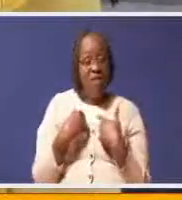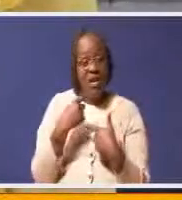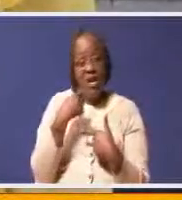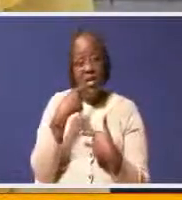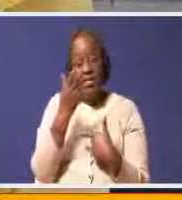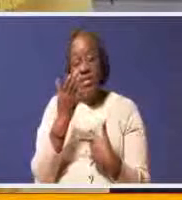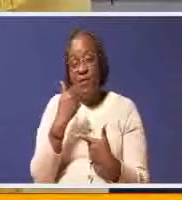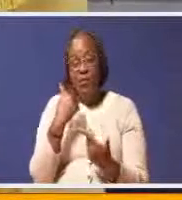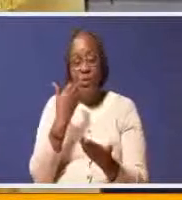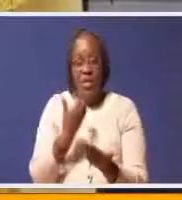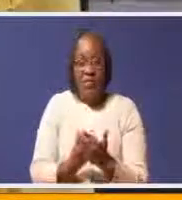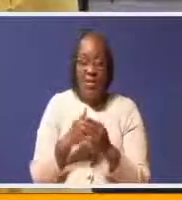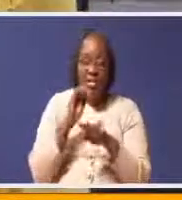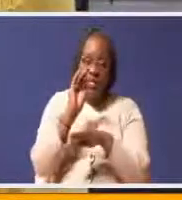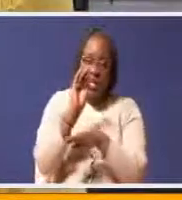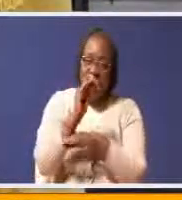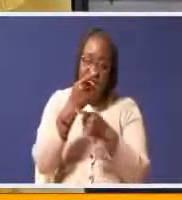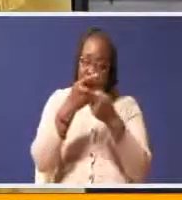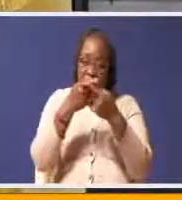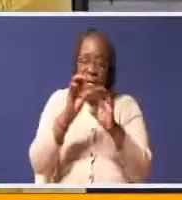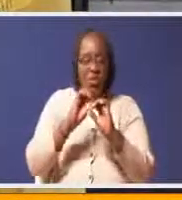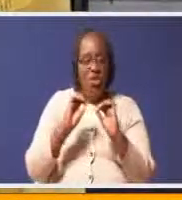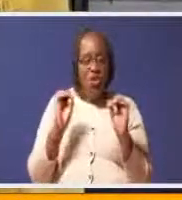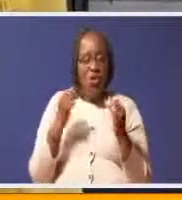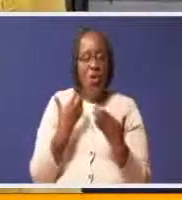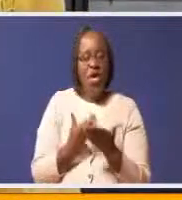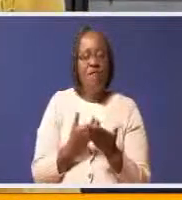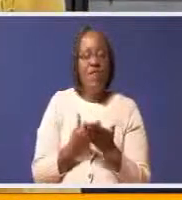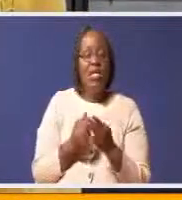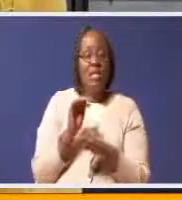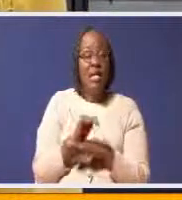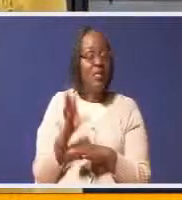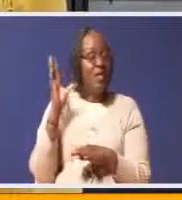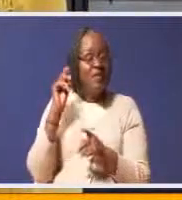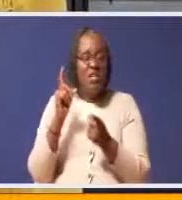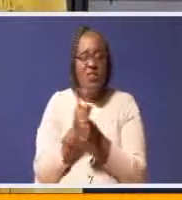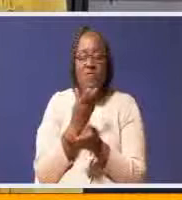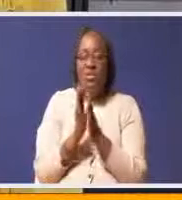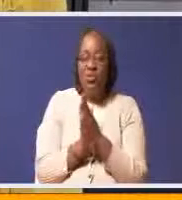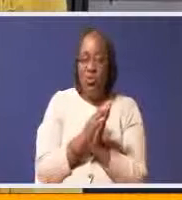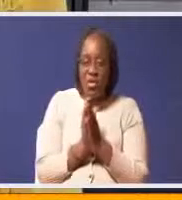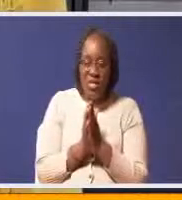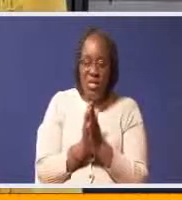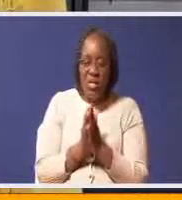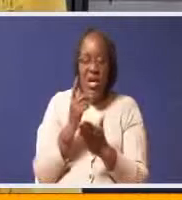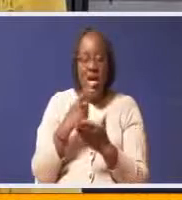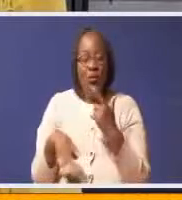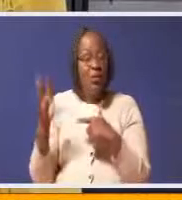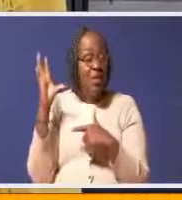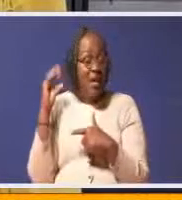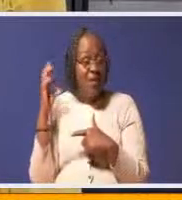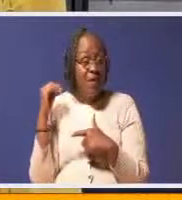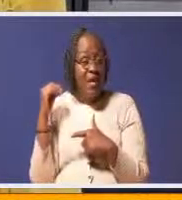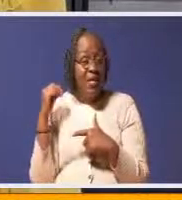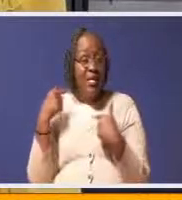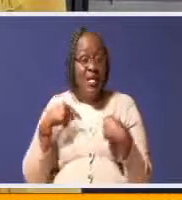ndao shahidi wanitisha. Lakini sijaona hiyo, nimesikia mambo mengine. Na jarambike itwe na jo,